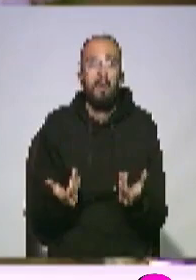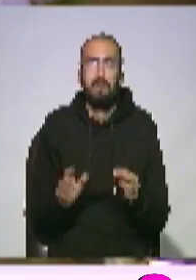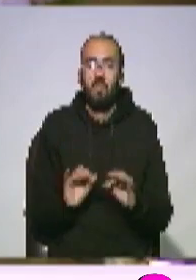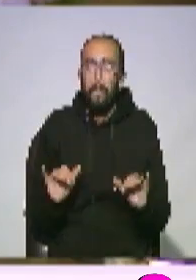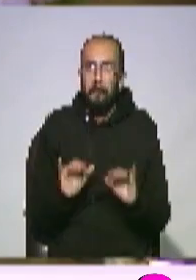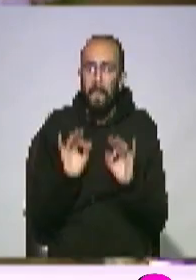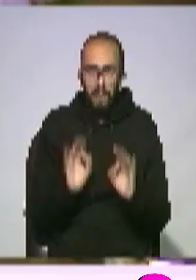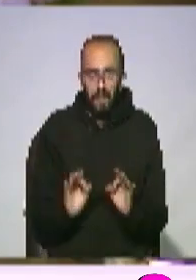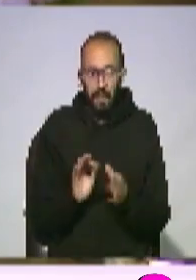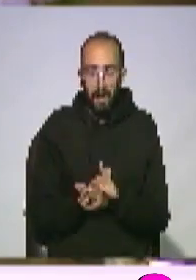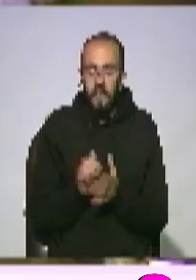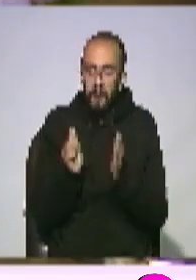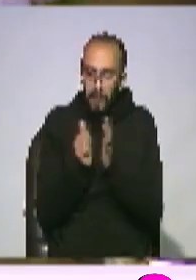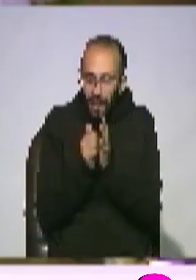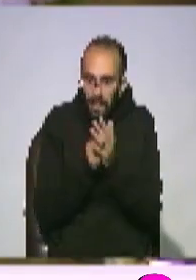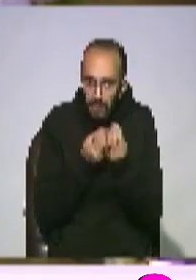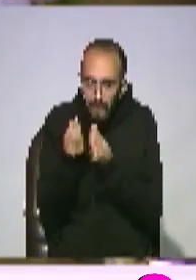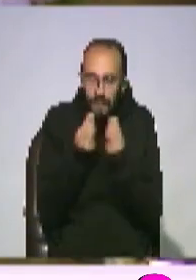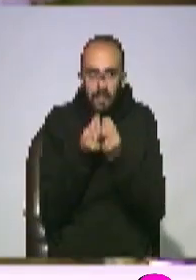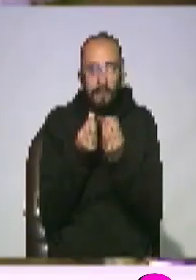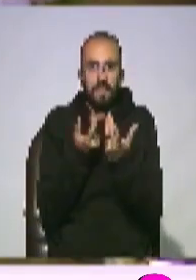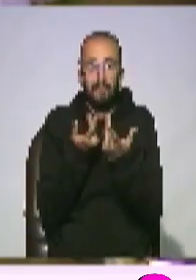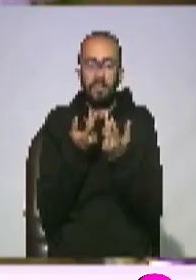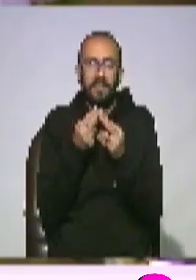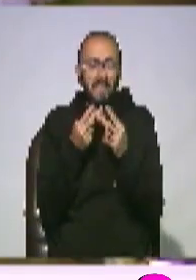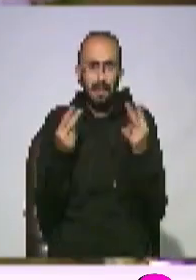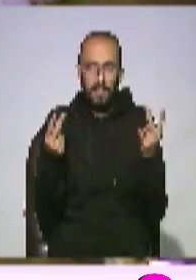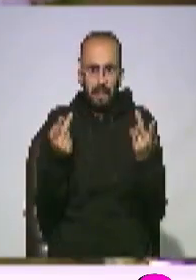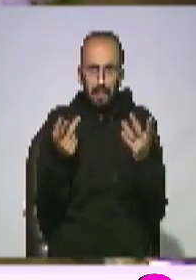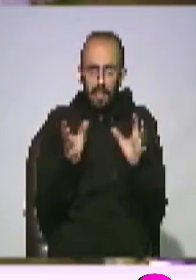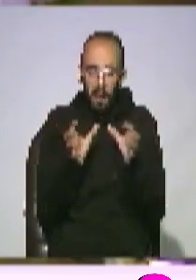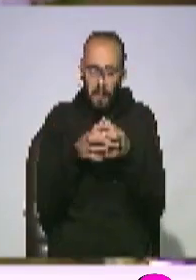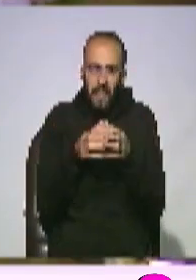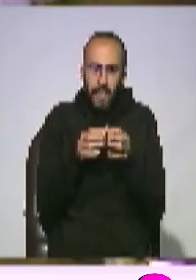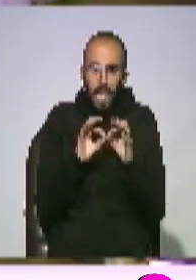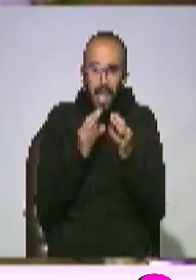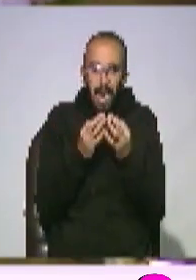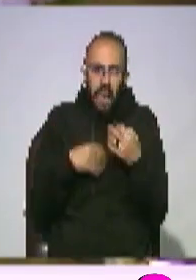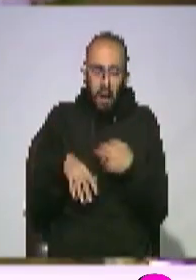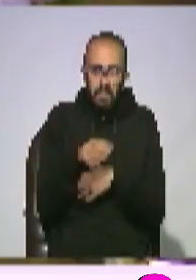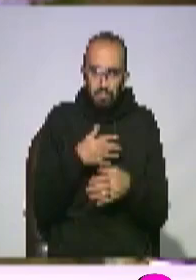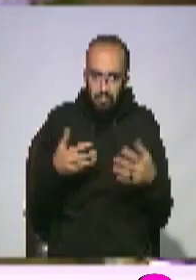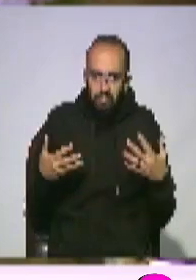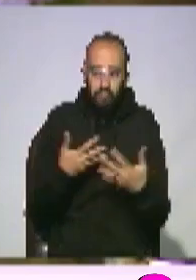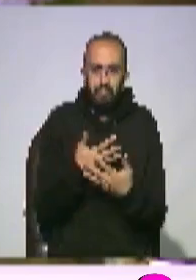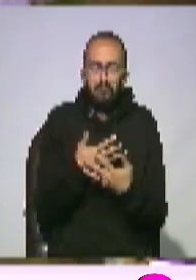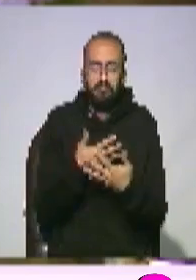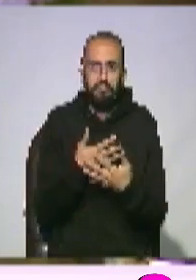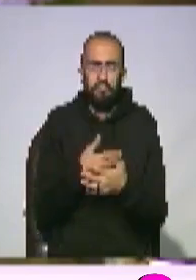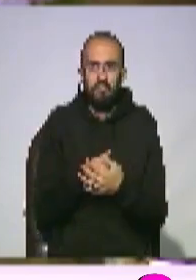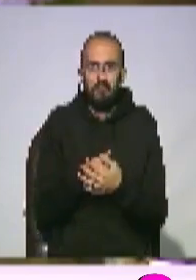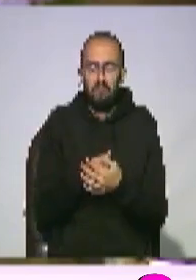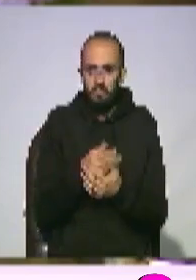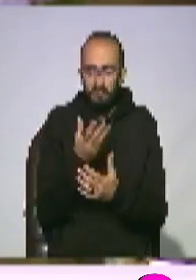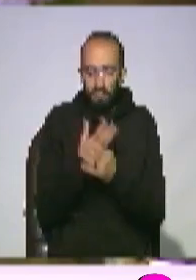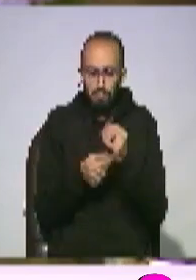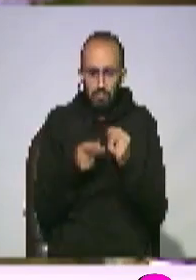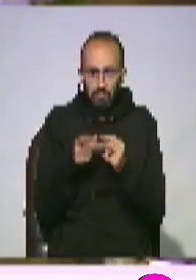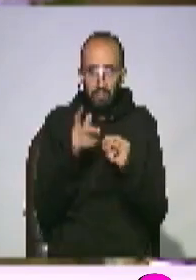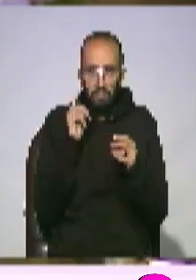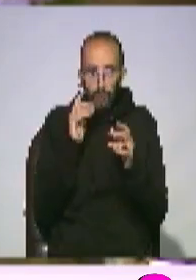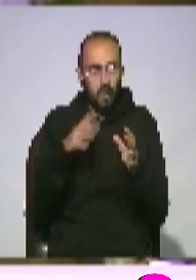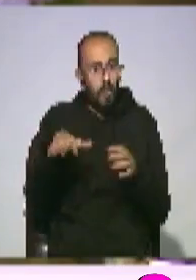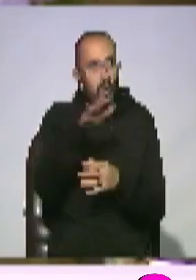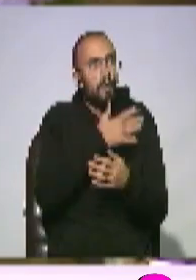يعني سواء مع بيتنا، يعني ان احنا يبقى في لمه العيله. عارفه يا دكتور، يعني دي بتبقى تاثيرها ايه على المراهق، ان انا شايف مثلا